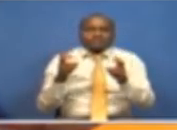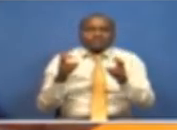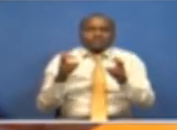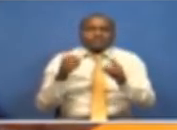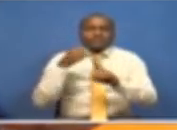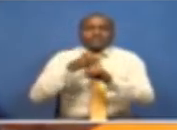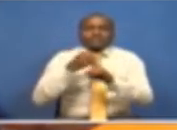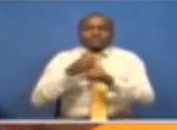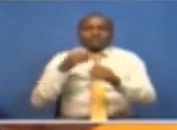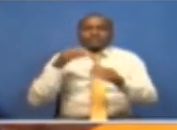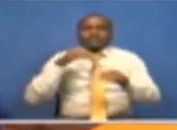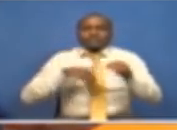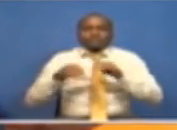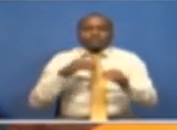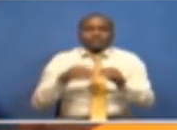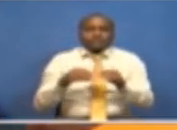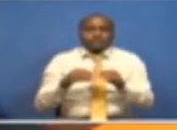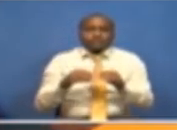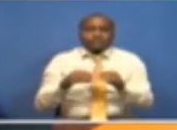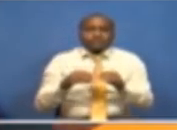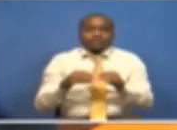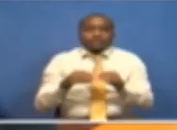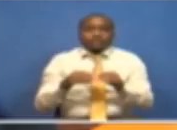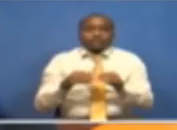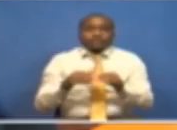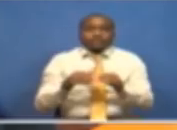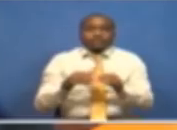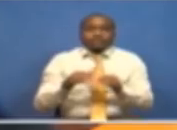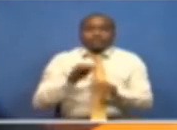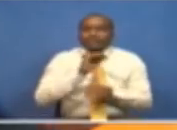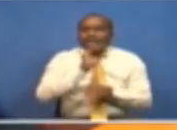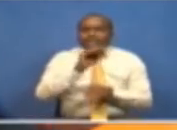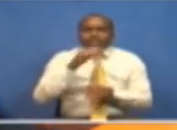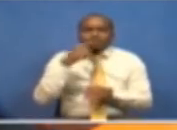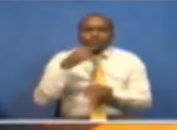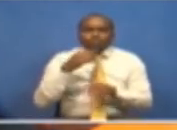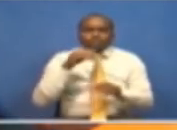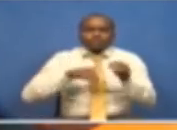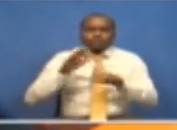vita dhidi ya ufisadi, haipigwi kwa kuuliza nani anakaa mfisadi kuliko mwingine.